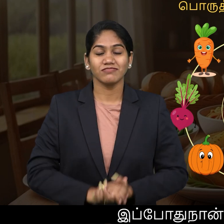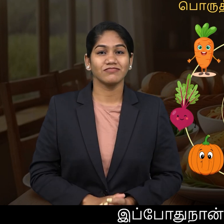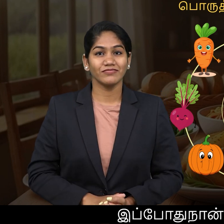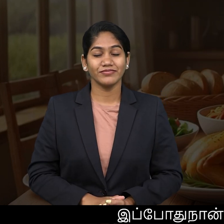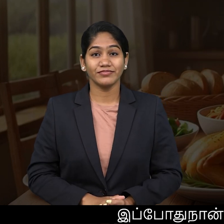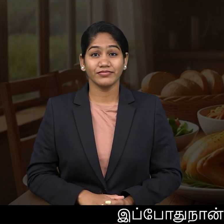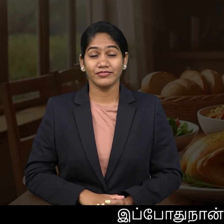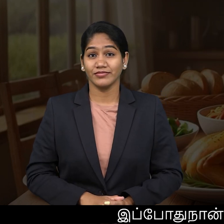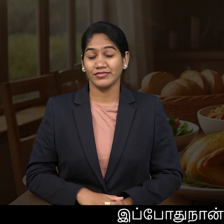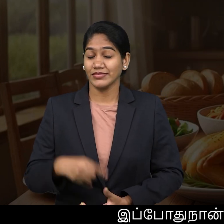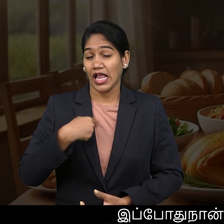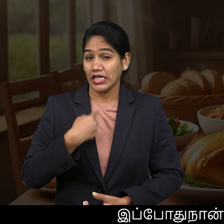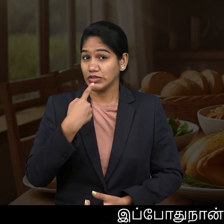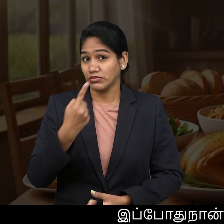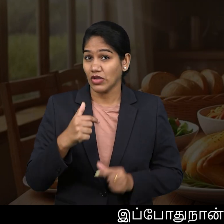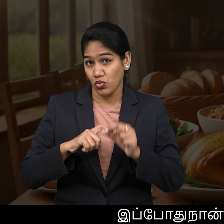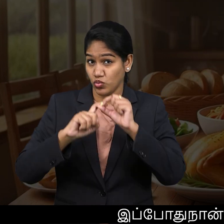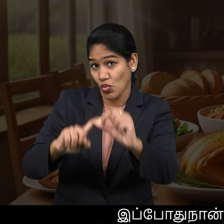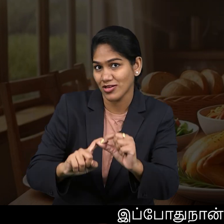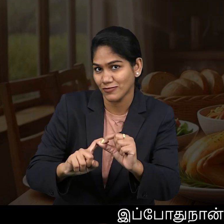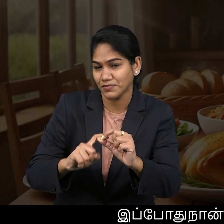இப்போது நான் உங்களிடம் கேட்கிறேன்,